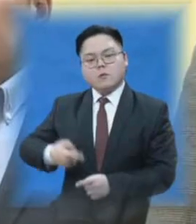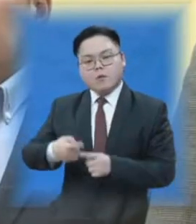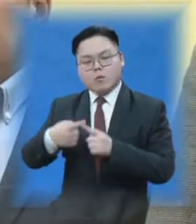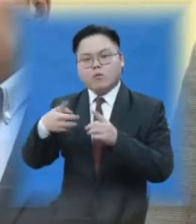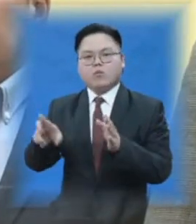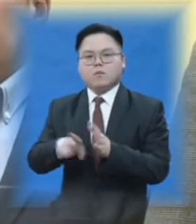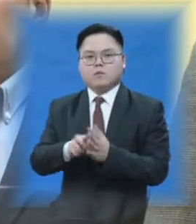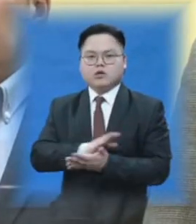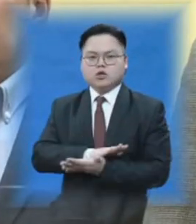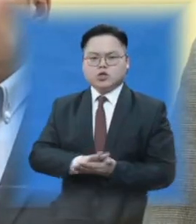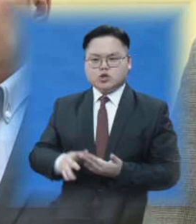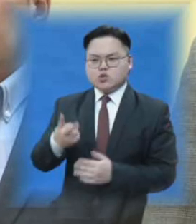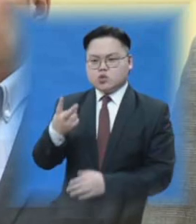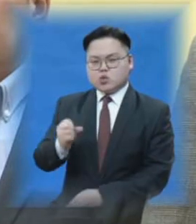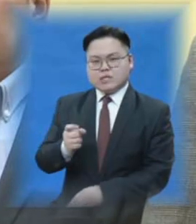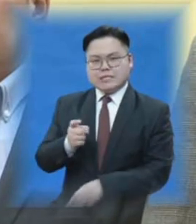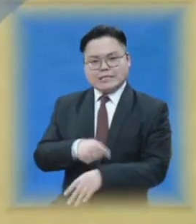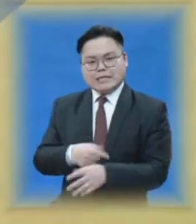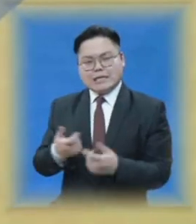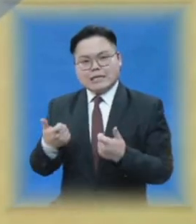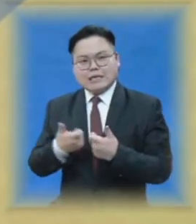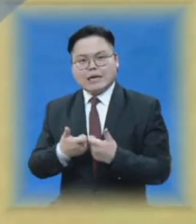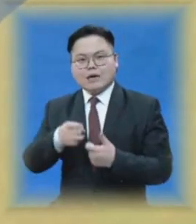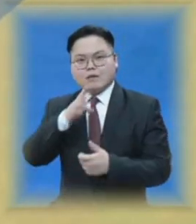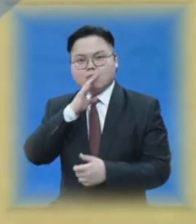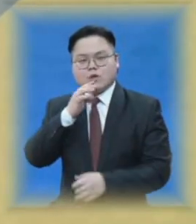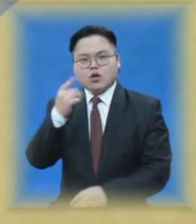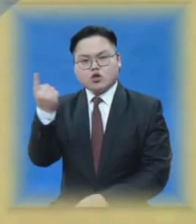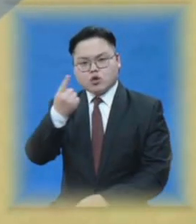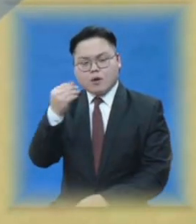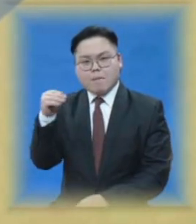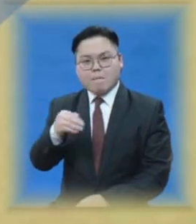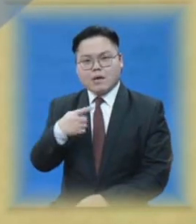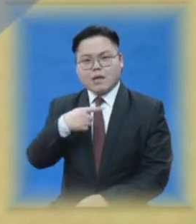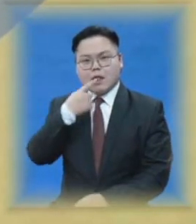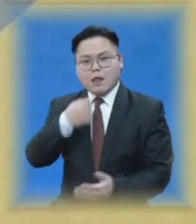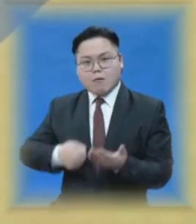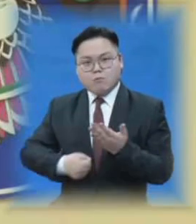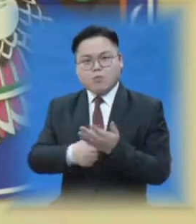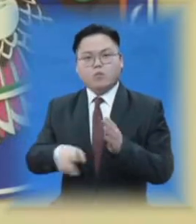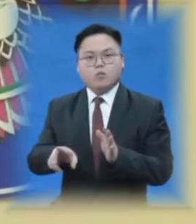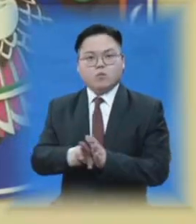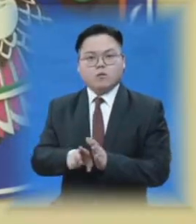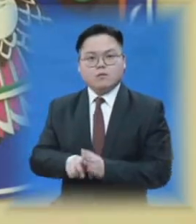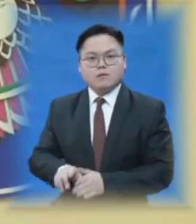орчин үеийн хэрэгцээ шаардлагад нийцсэн цахилгаан автомашин цэнэглэх цэгийг төлөвлөж өгсөн байна.